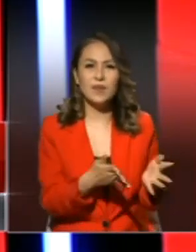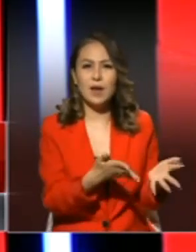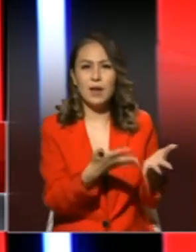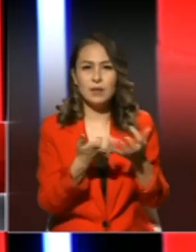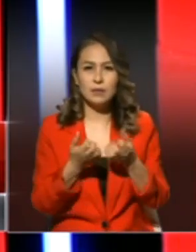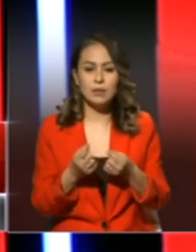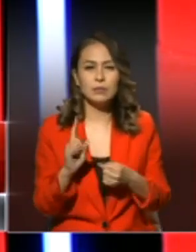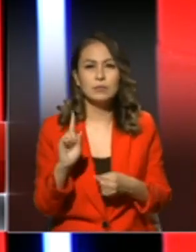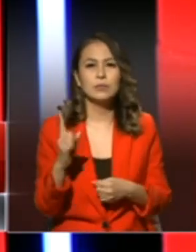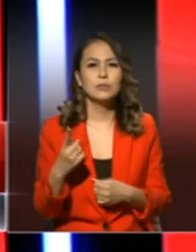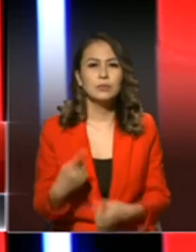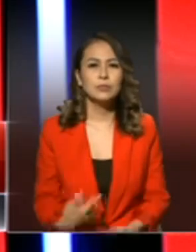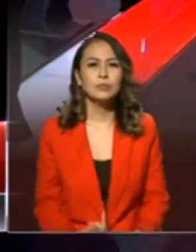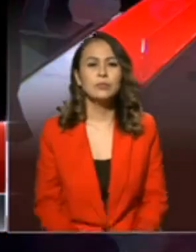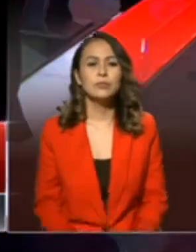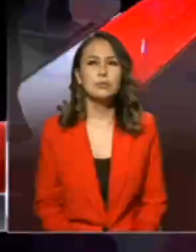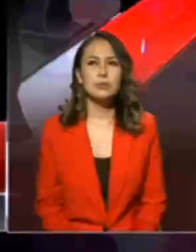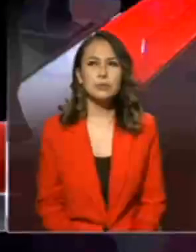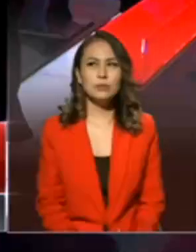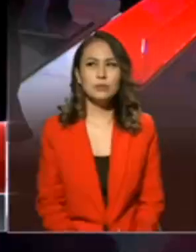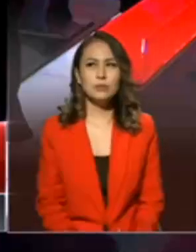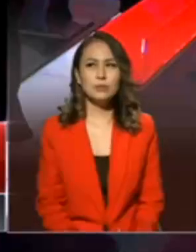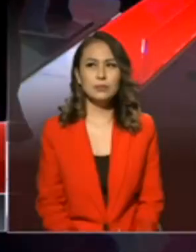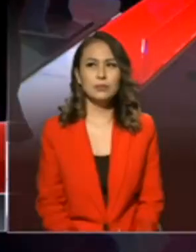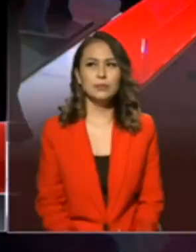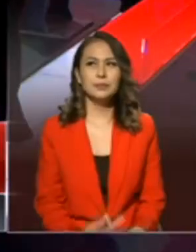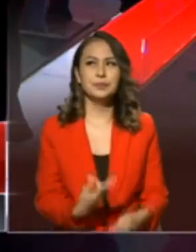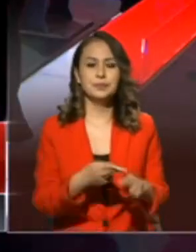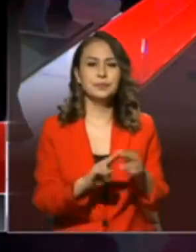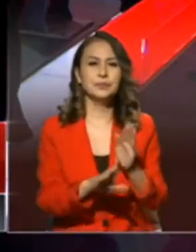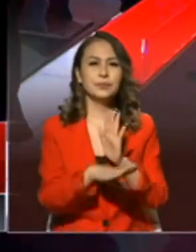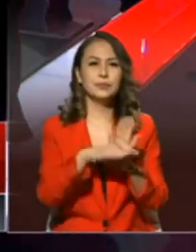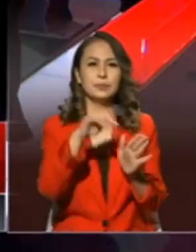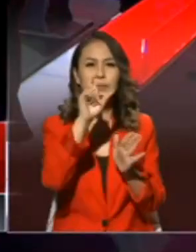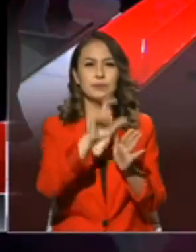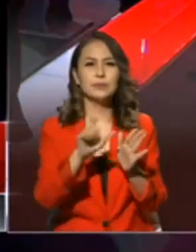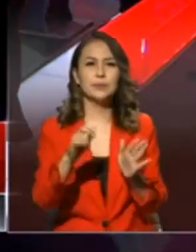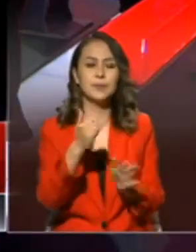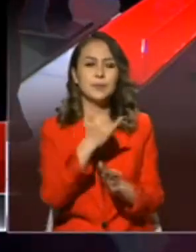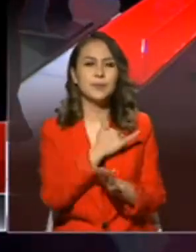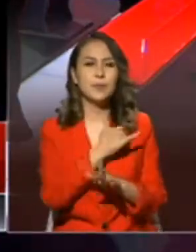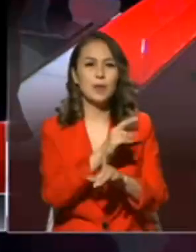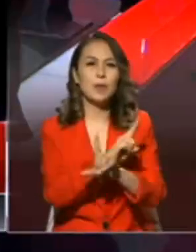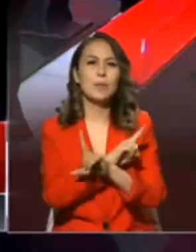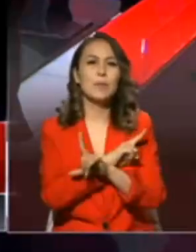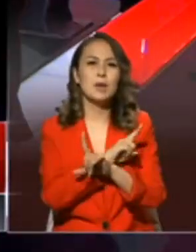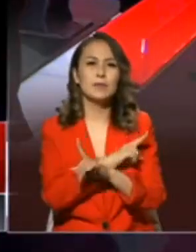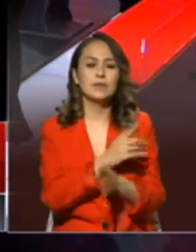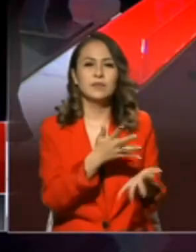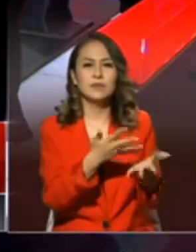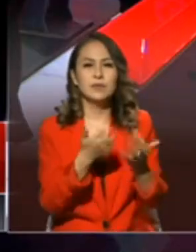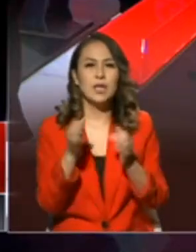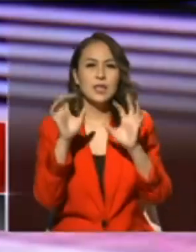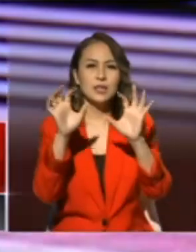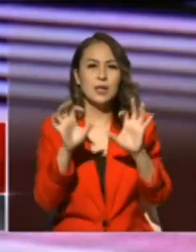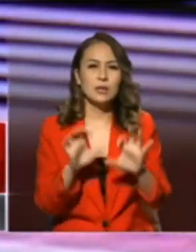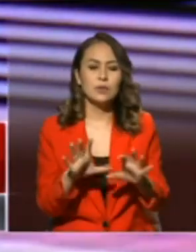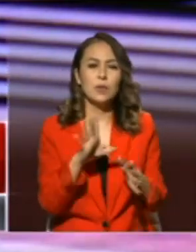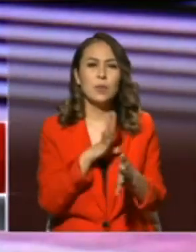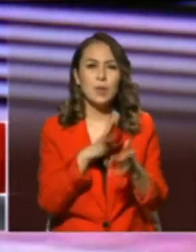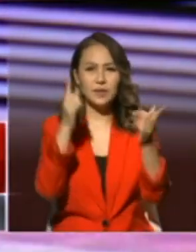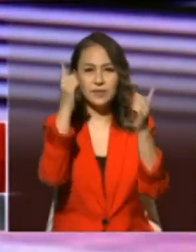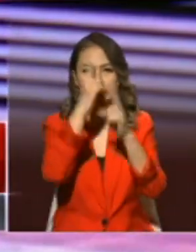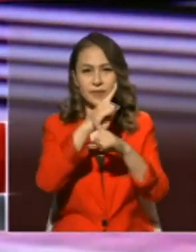бұлай? Сол осына депутат мырза сол сұрақ көтеріп отыр ғой. Бізге мәйіттік тұрыпты дамыту керек деп заңды айқындау керек. Себебі